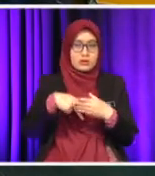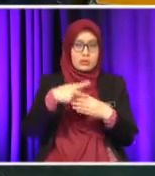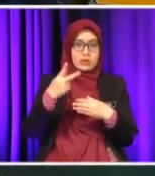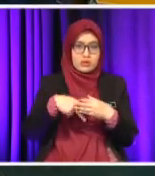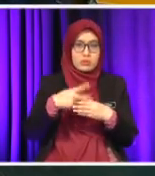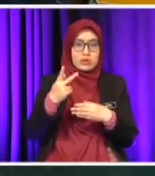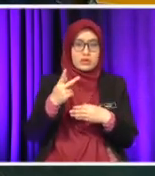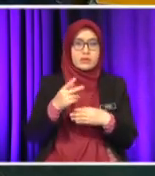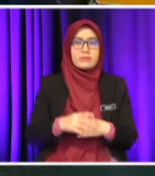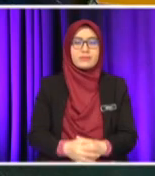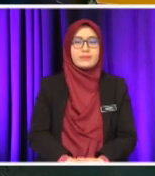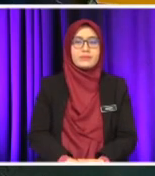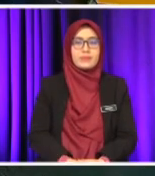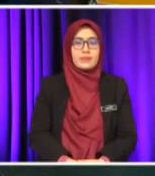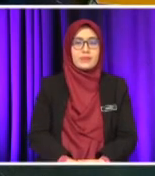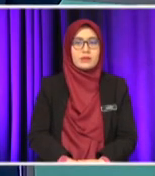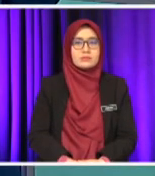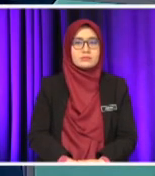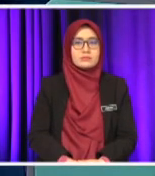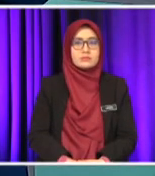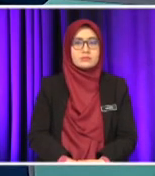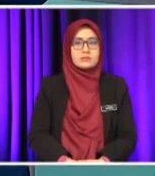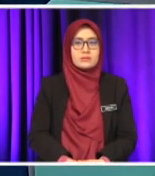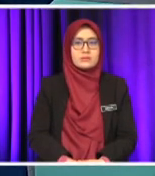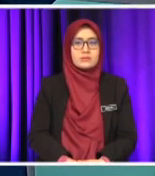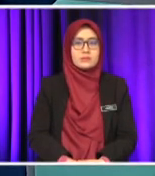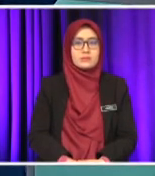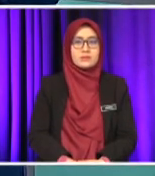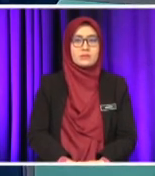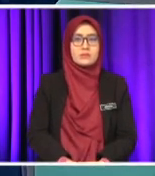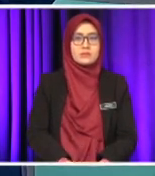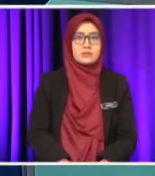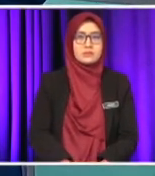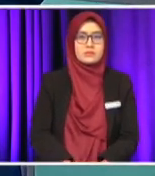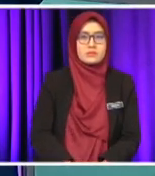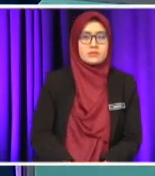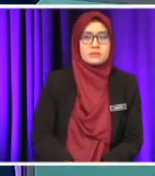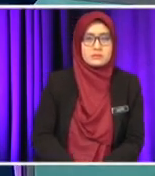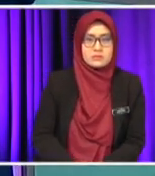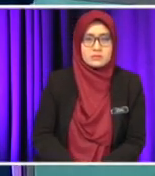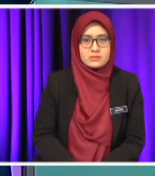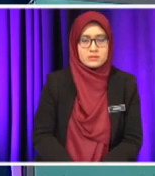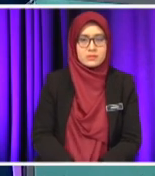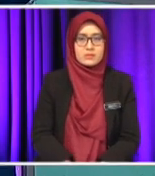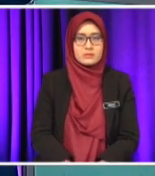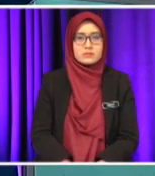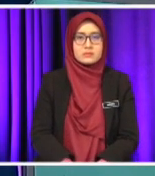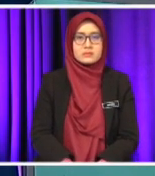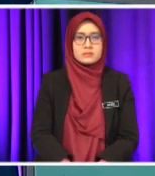kalau pada masa tersebut permintaan dan permintaan dan juga apa dipanggil